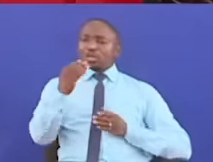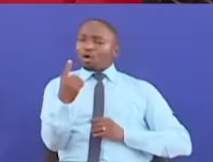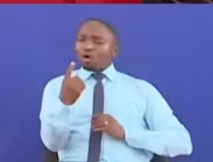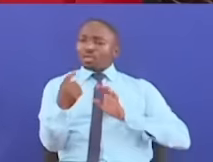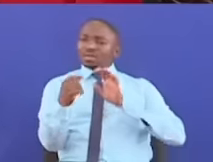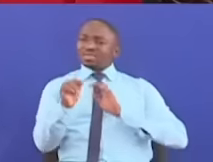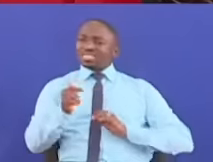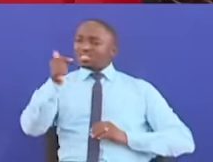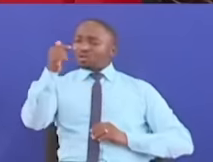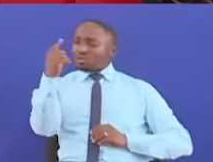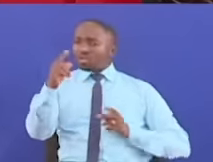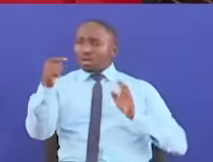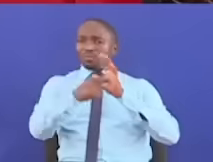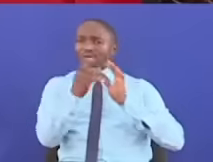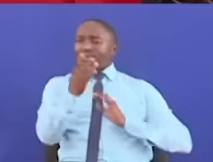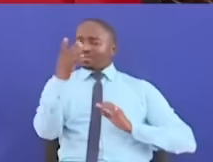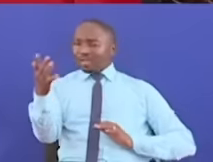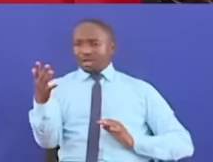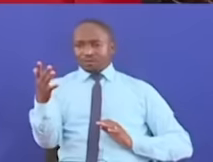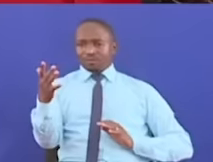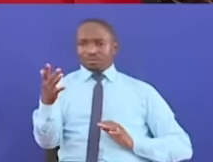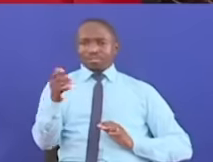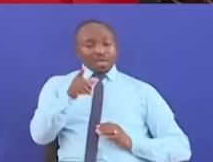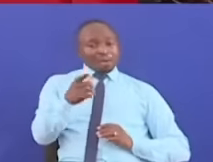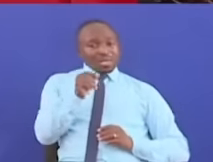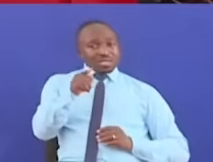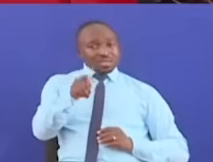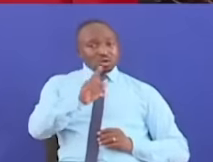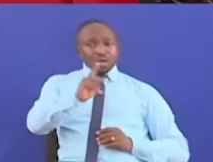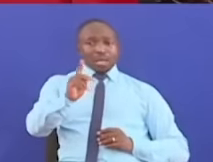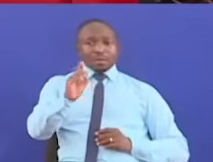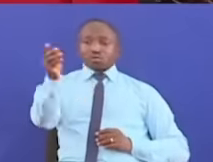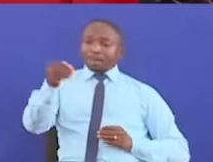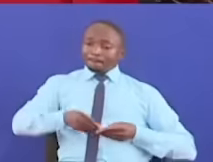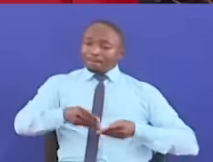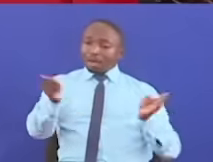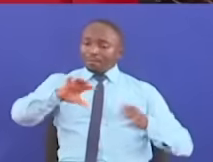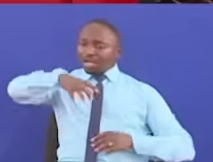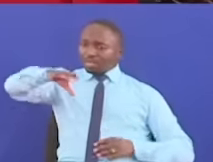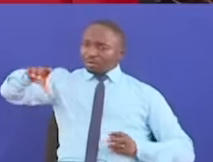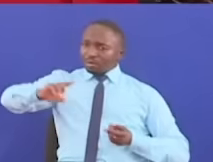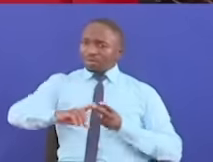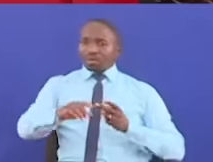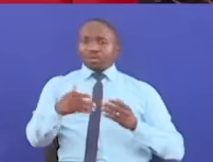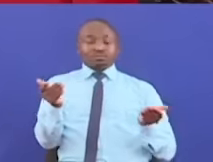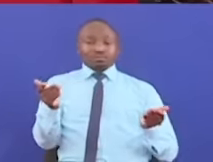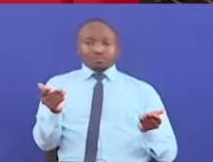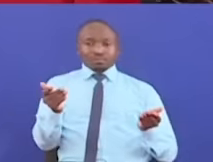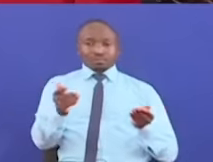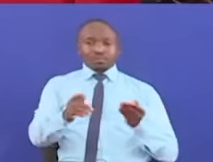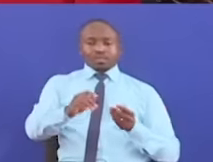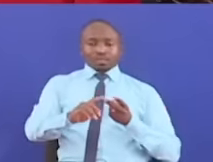nyumbani 1.45 hizo feda tung gwa maj mbona maj